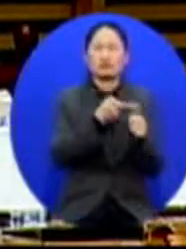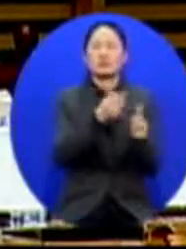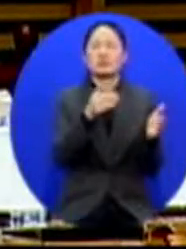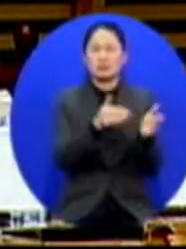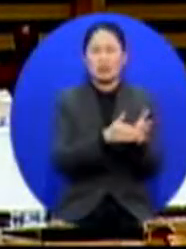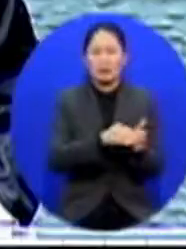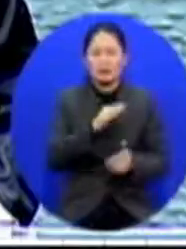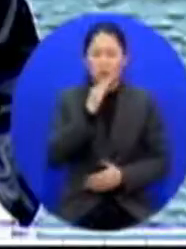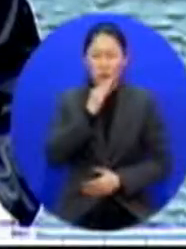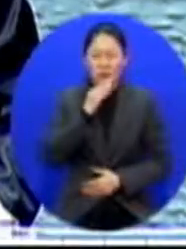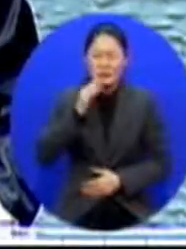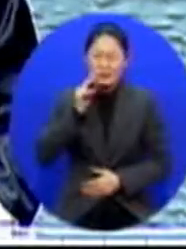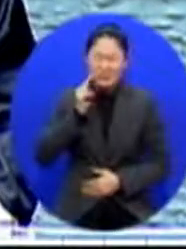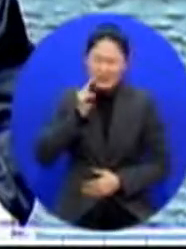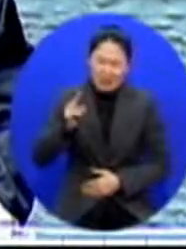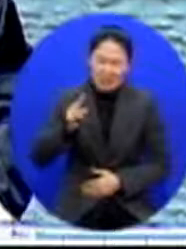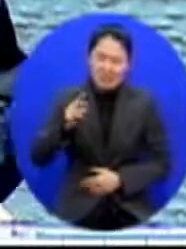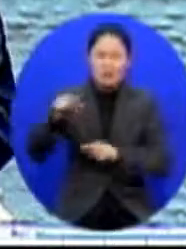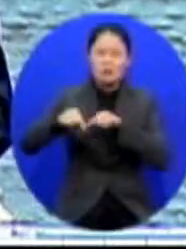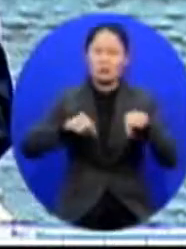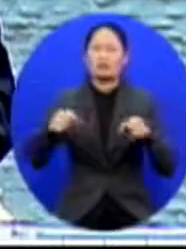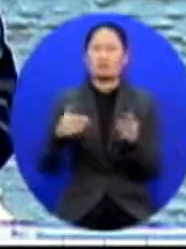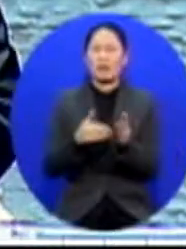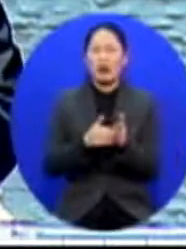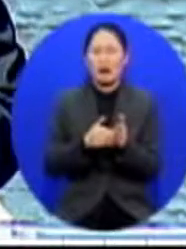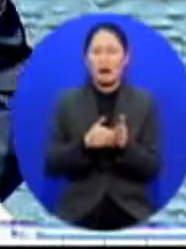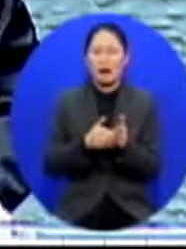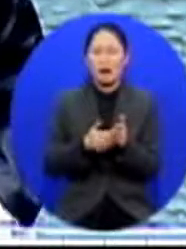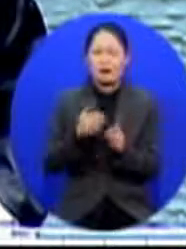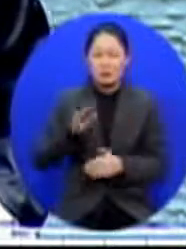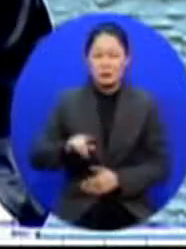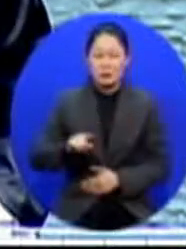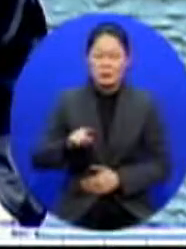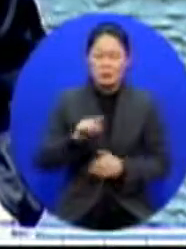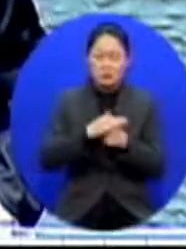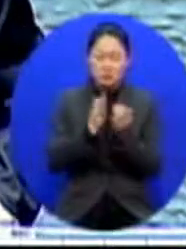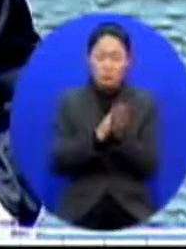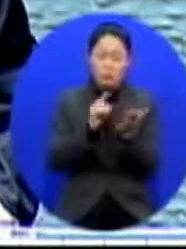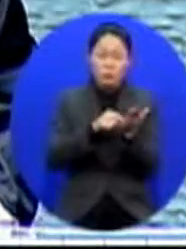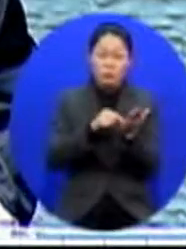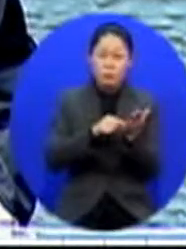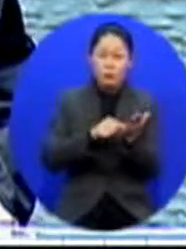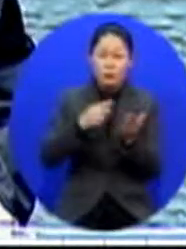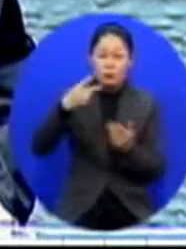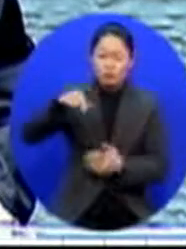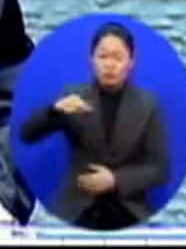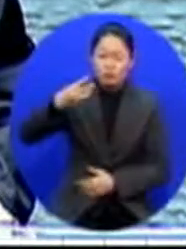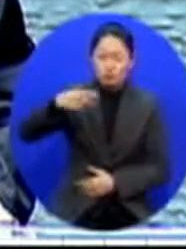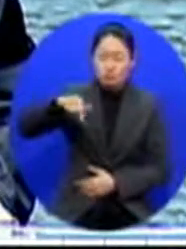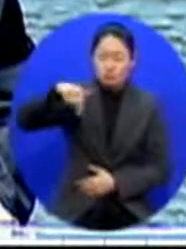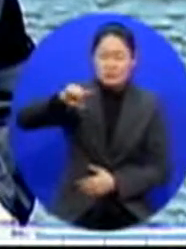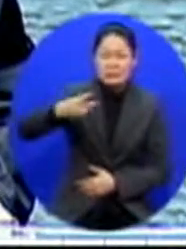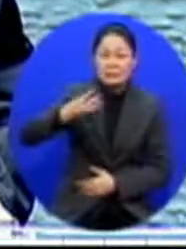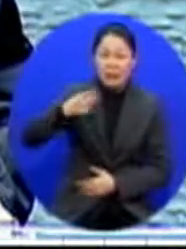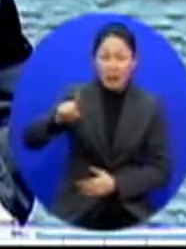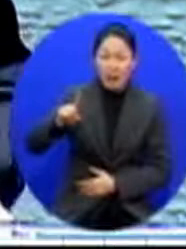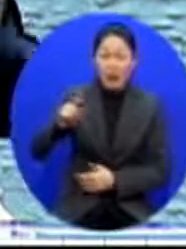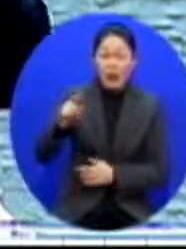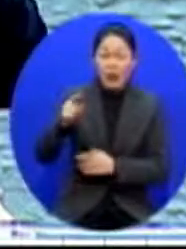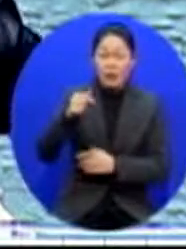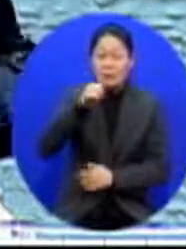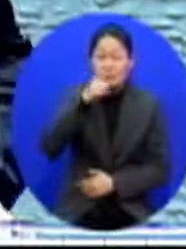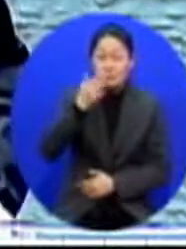사람입니다 그는 여기 그 안에 들으 신라가 나오는데 이 들으실 나는 헤롯 왕 의 딸입니다